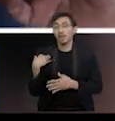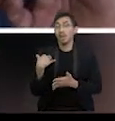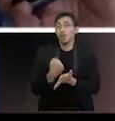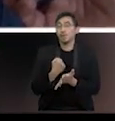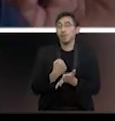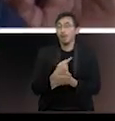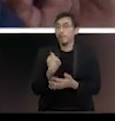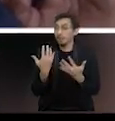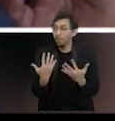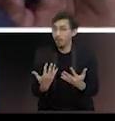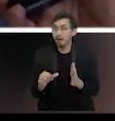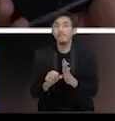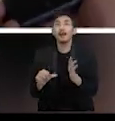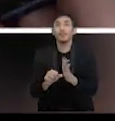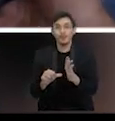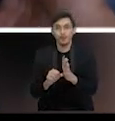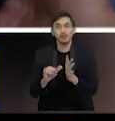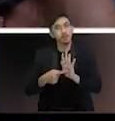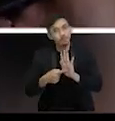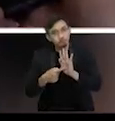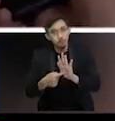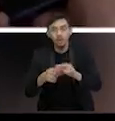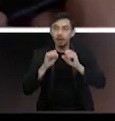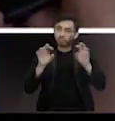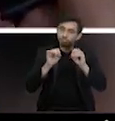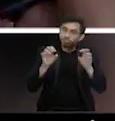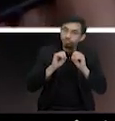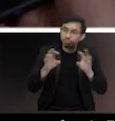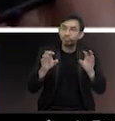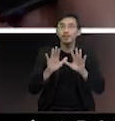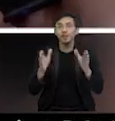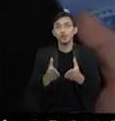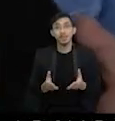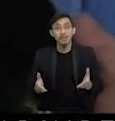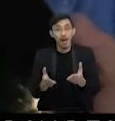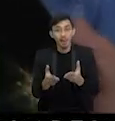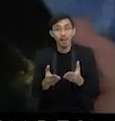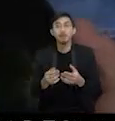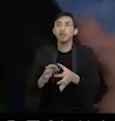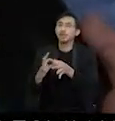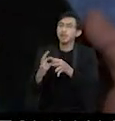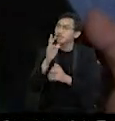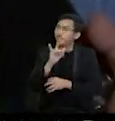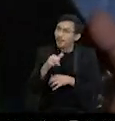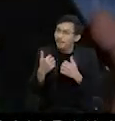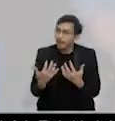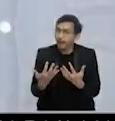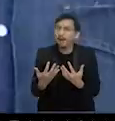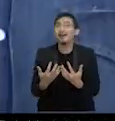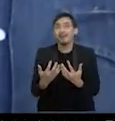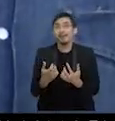semua elemen-elemen di grup. Dari situ nanti kita digest apa yang kita bisa kolaborasi tentunya untuk kepentingan semua